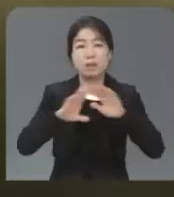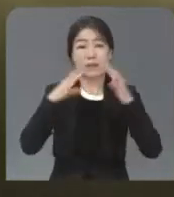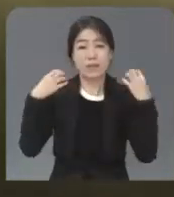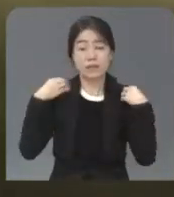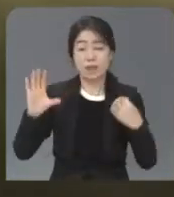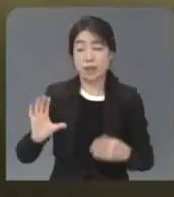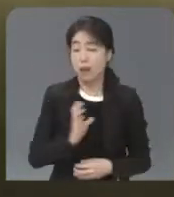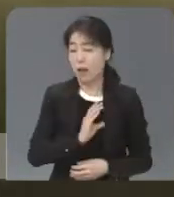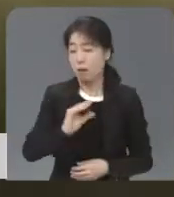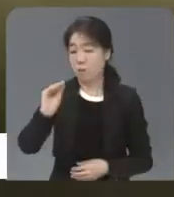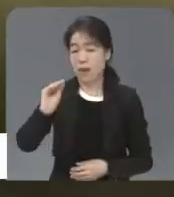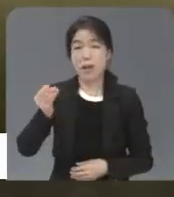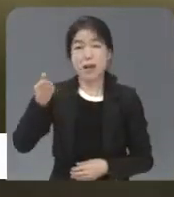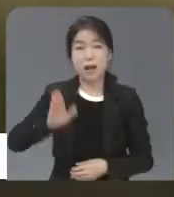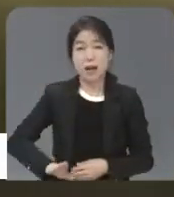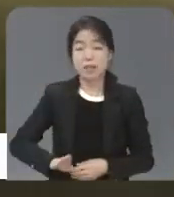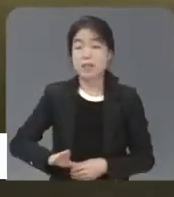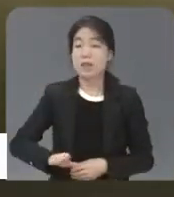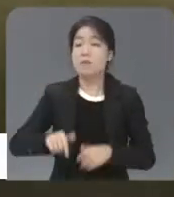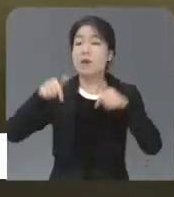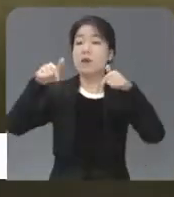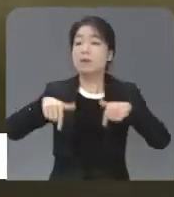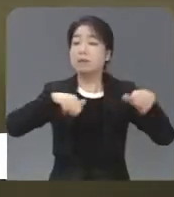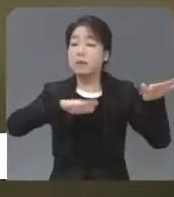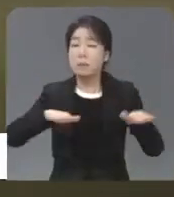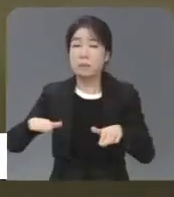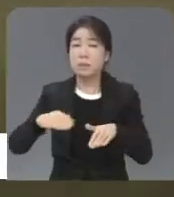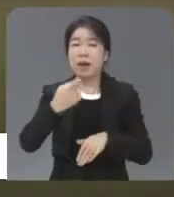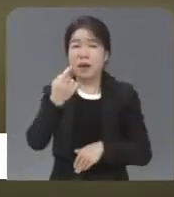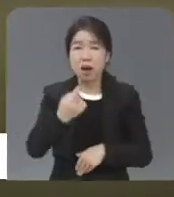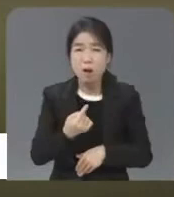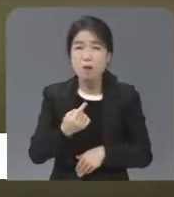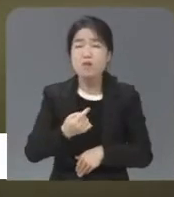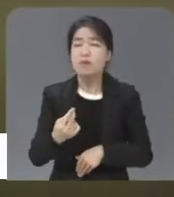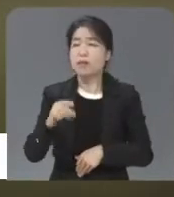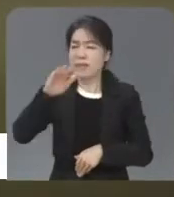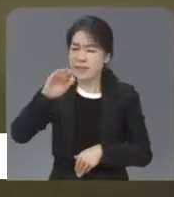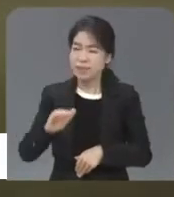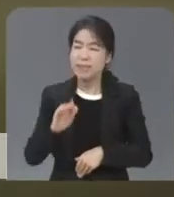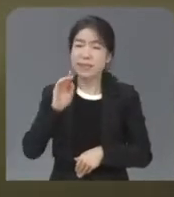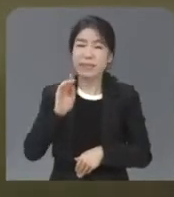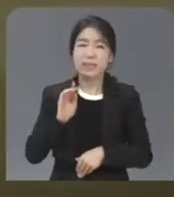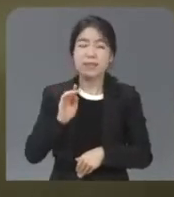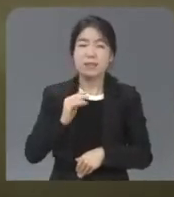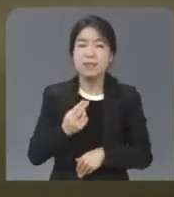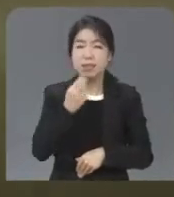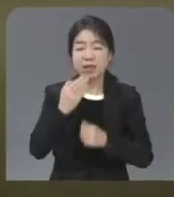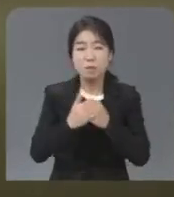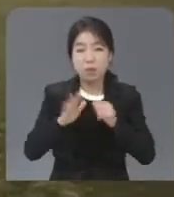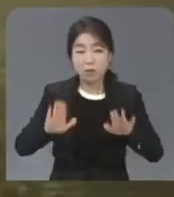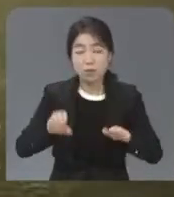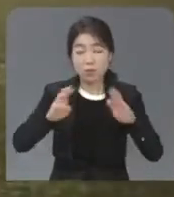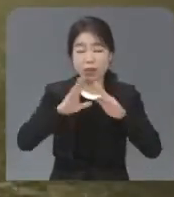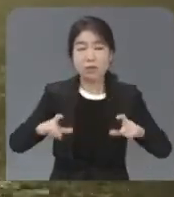태풍이 지나갔지만 서해상에서 다가오는 저기압의 영향으로 오늘도 광주 전남에 최고 200mm의 비가